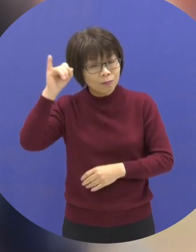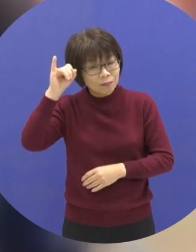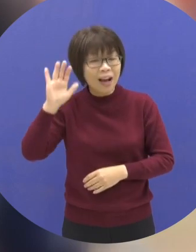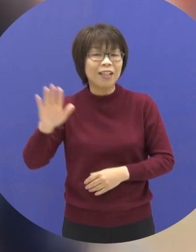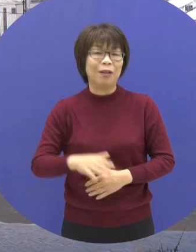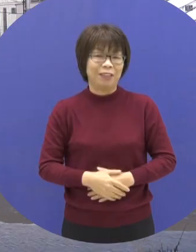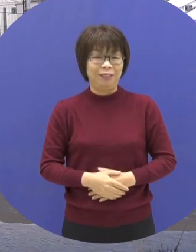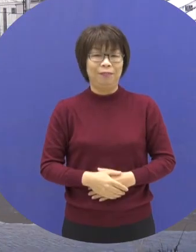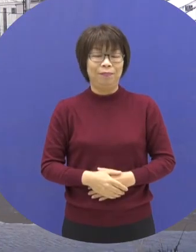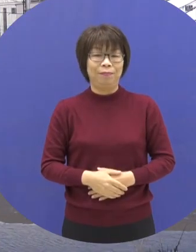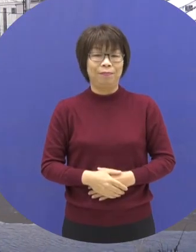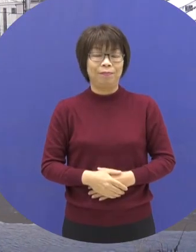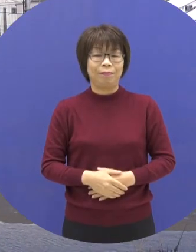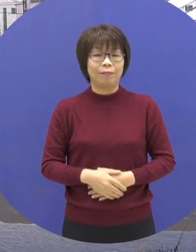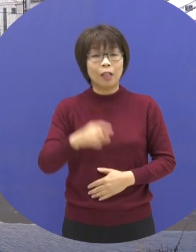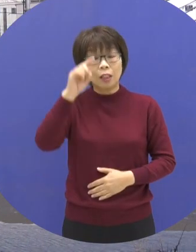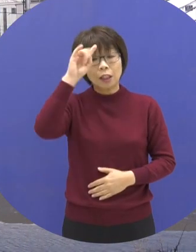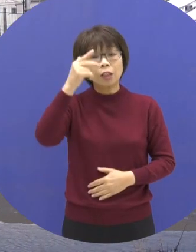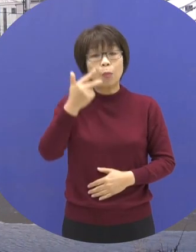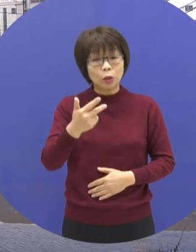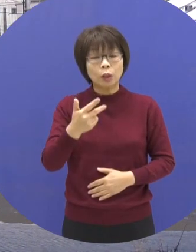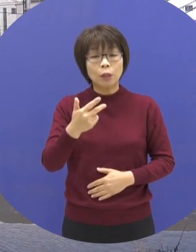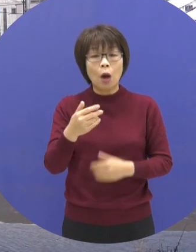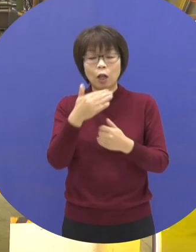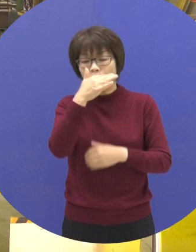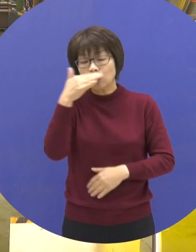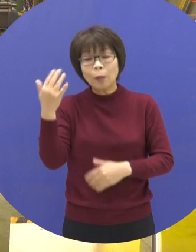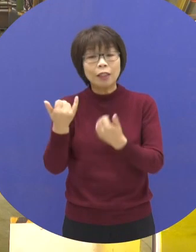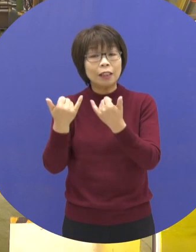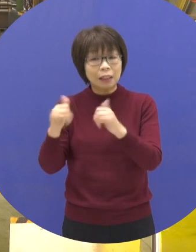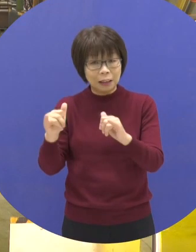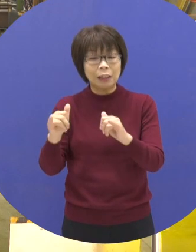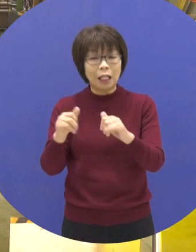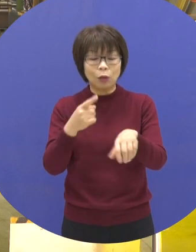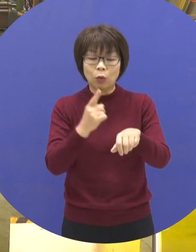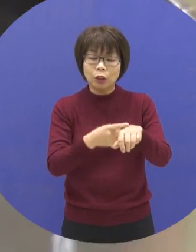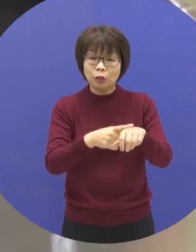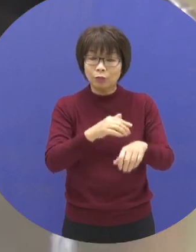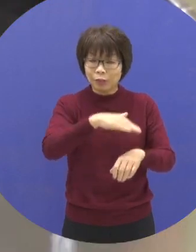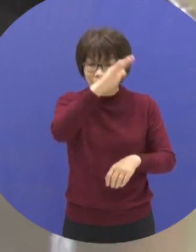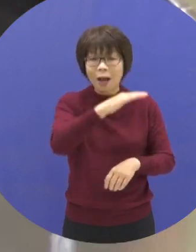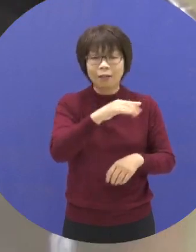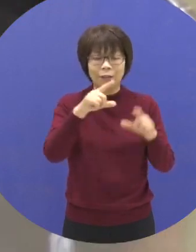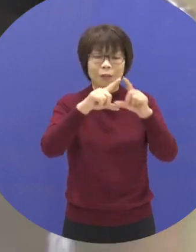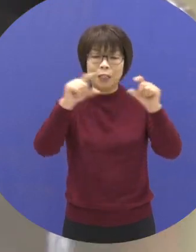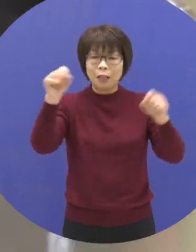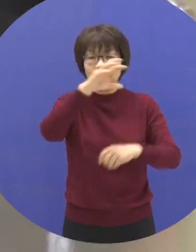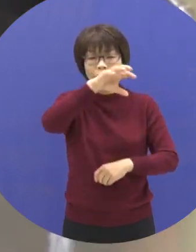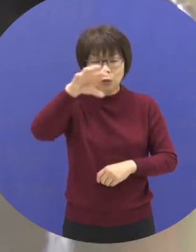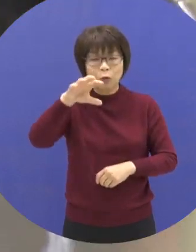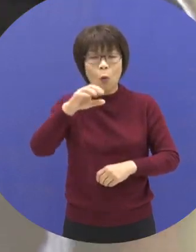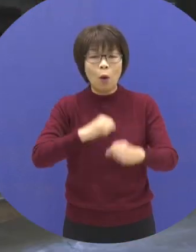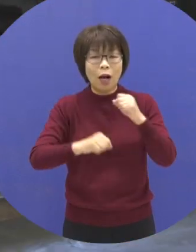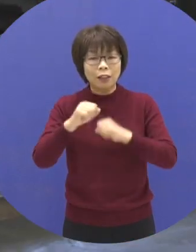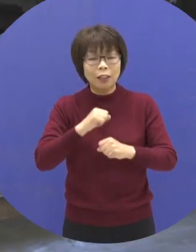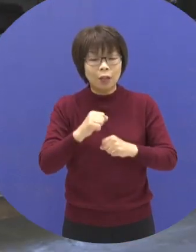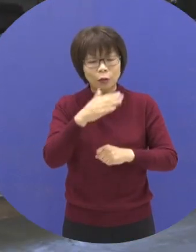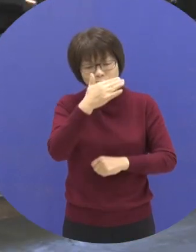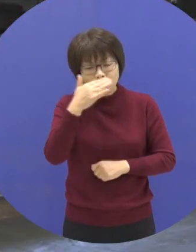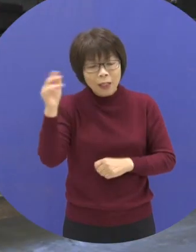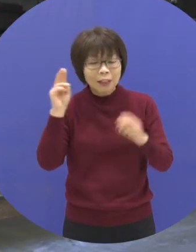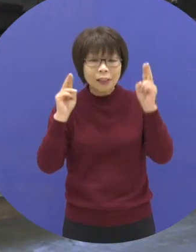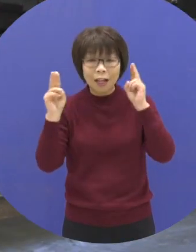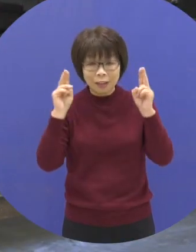ます本誌には優秀な人材と高い技術力でだし全国で元気に活躍している